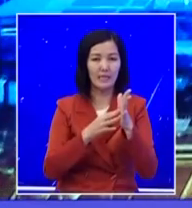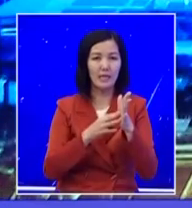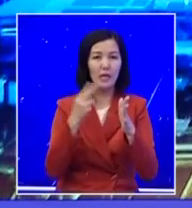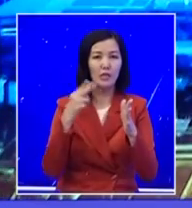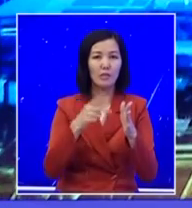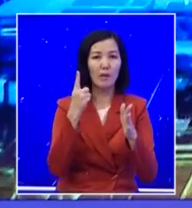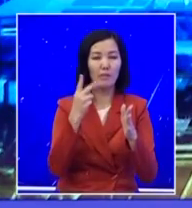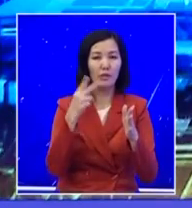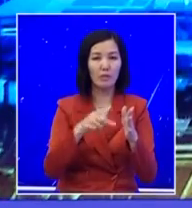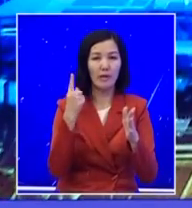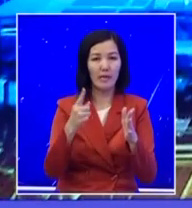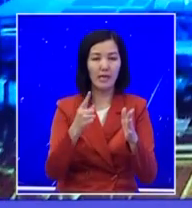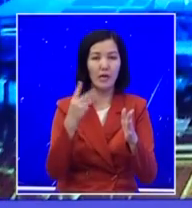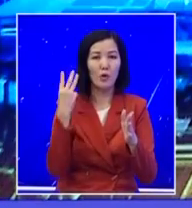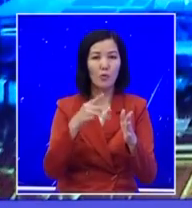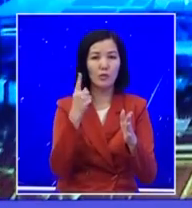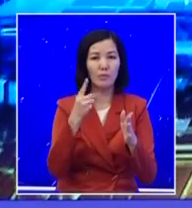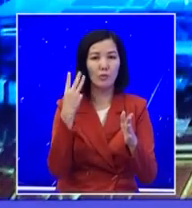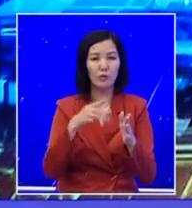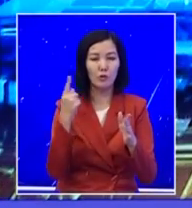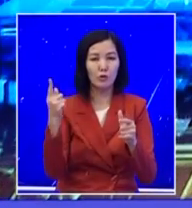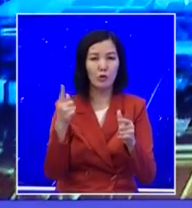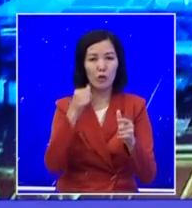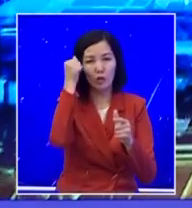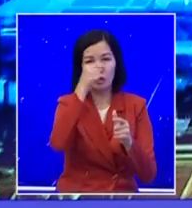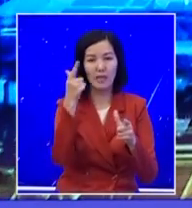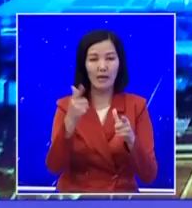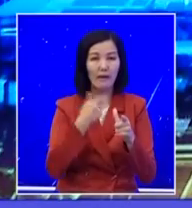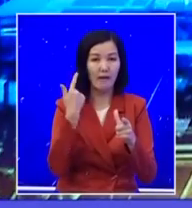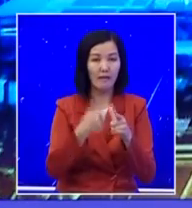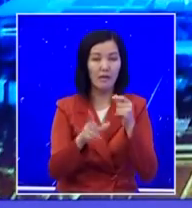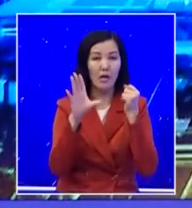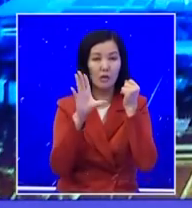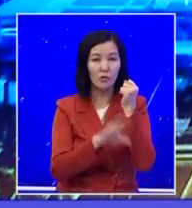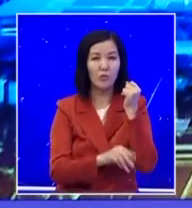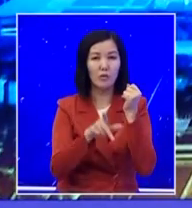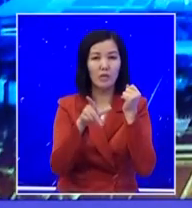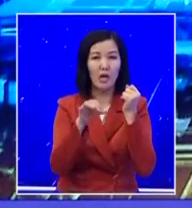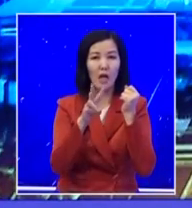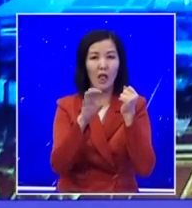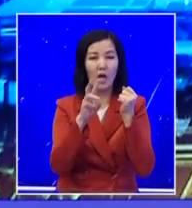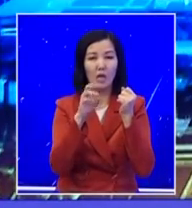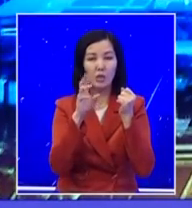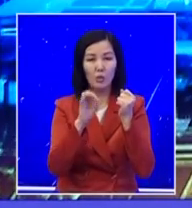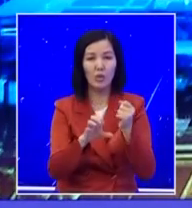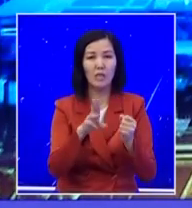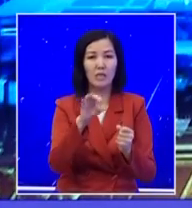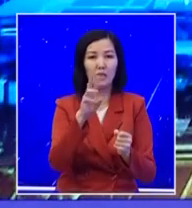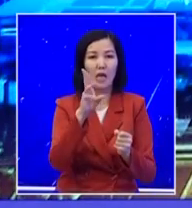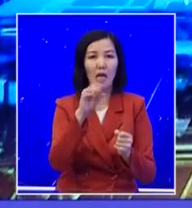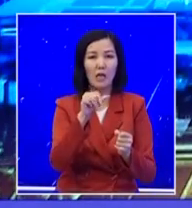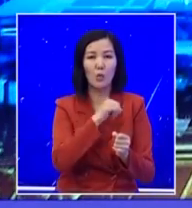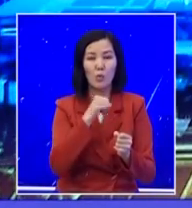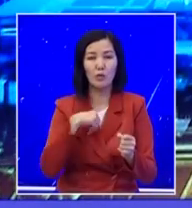1917-18, 1921, 1922 және 1931 және 33-ші жылдар.